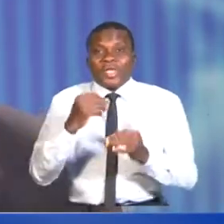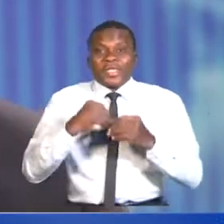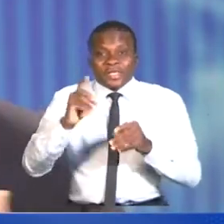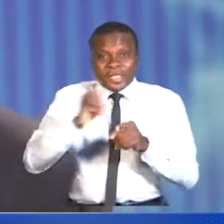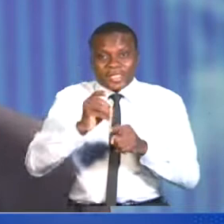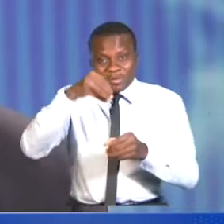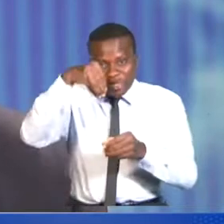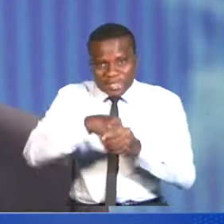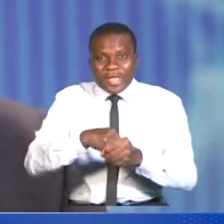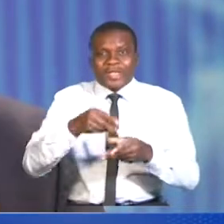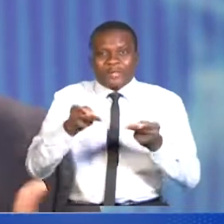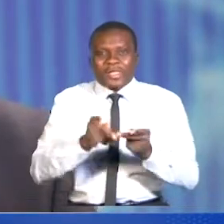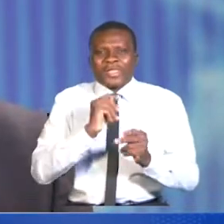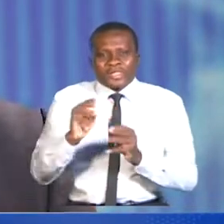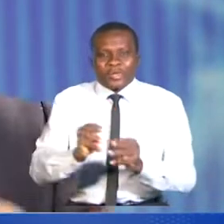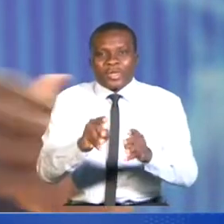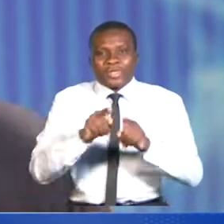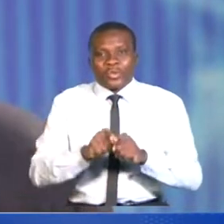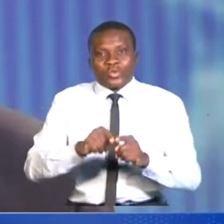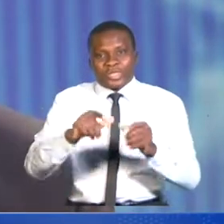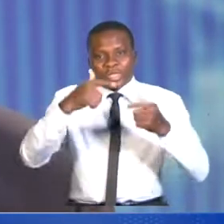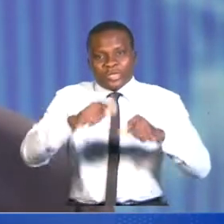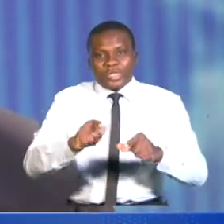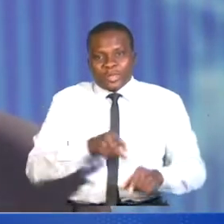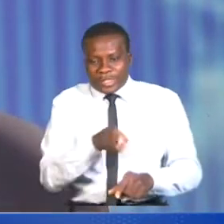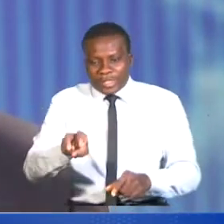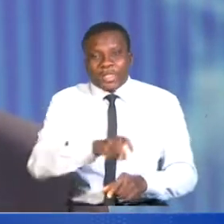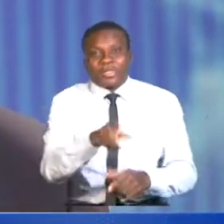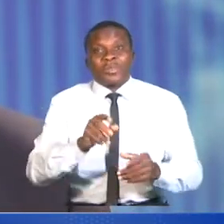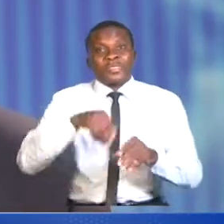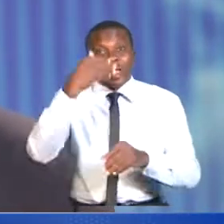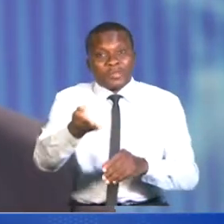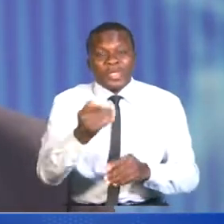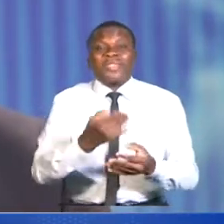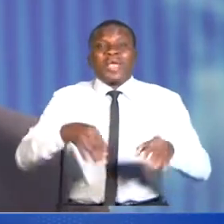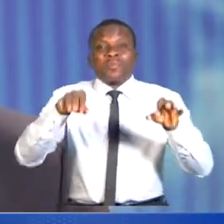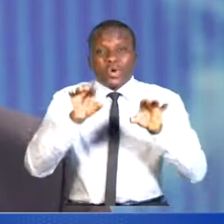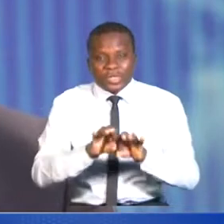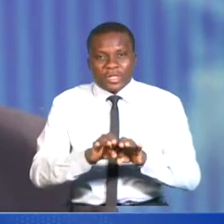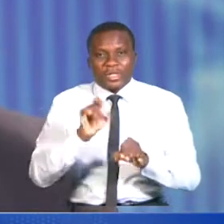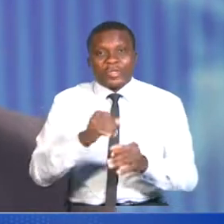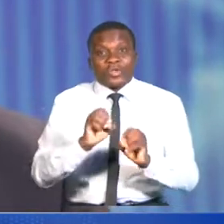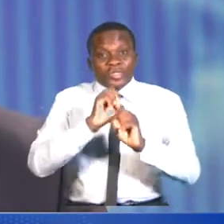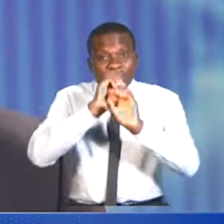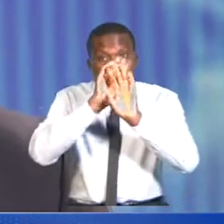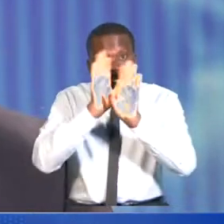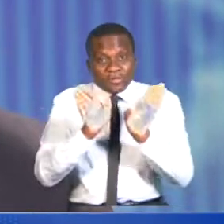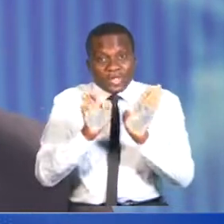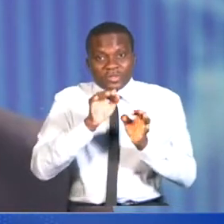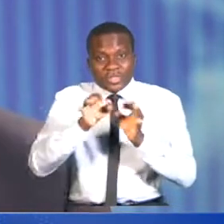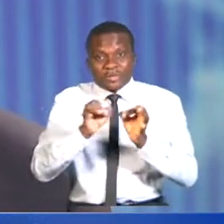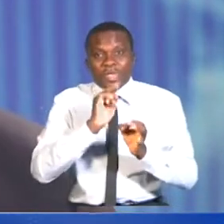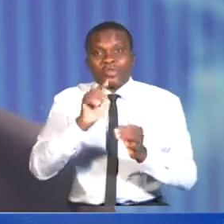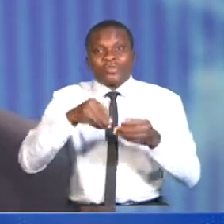disciplines au sein des partis c'est une manière aussi de limiter la transumence à la longue donc c'est important que ces clarifications ces